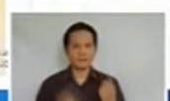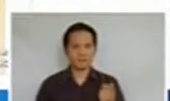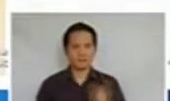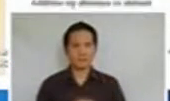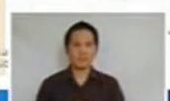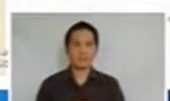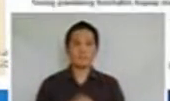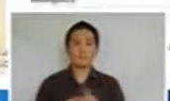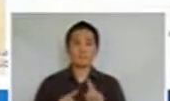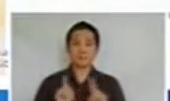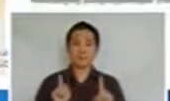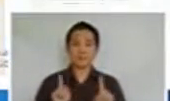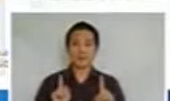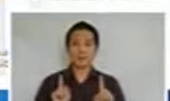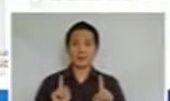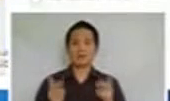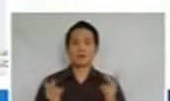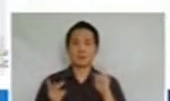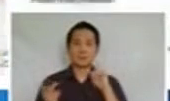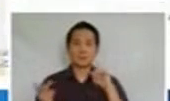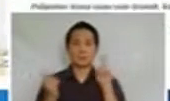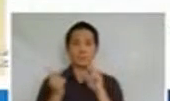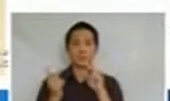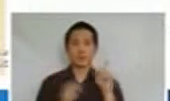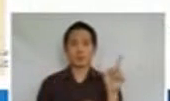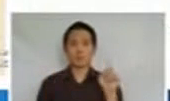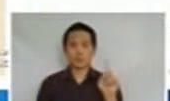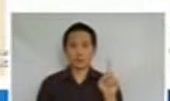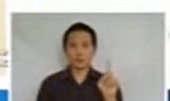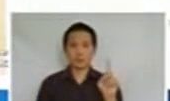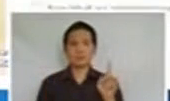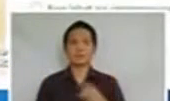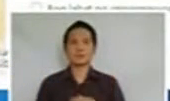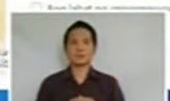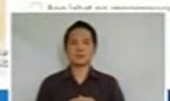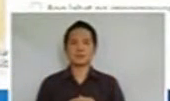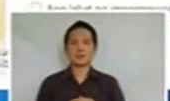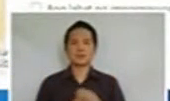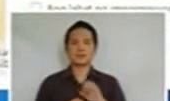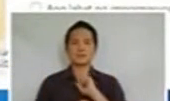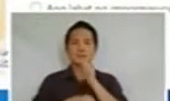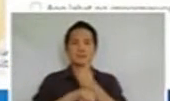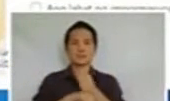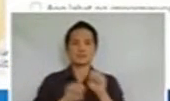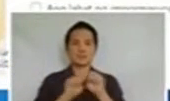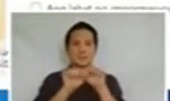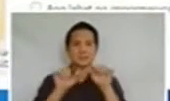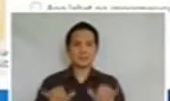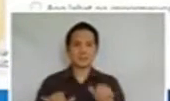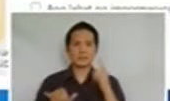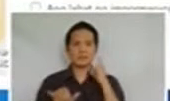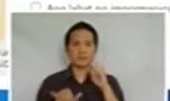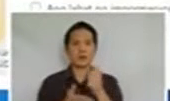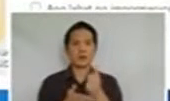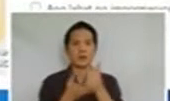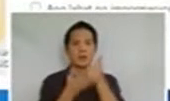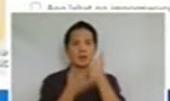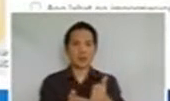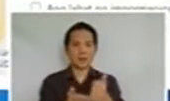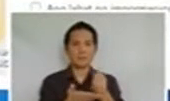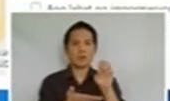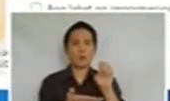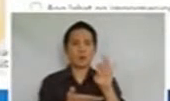sa Pilipinas para matugunan ang pangangailangan nila sa testing, sa quarantine,